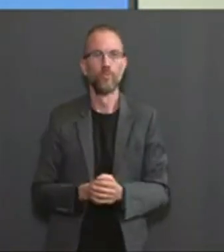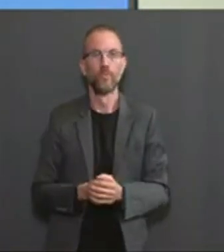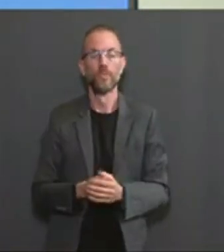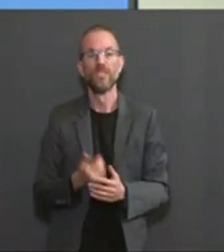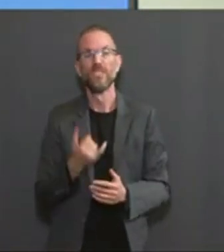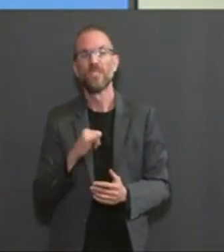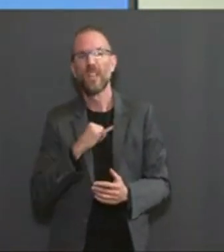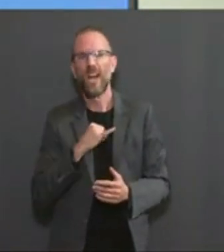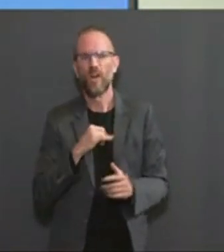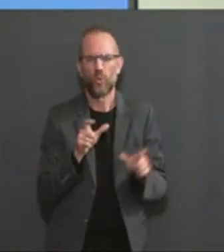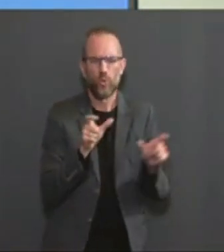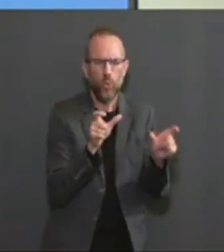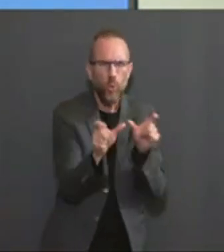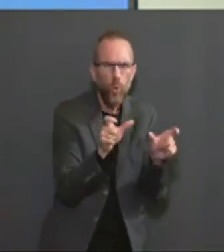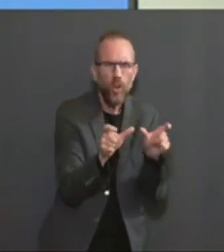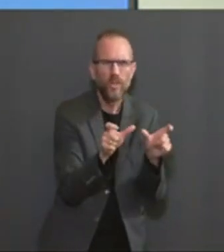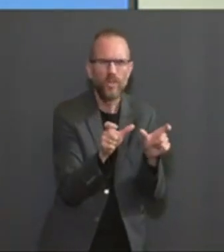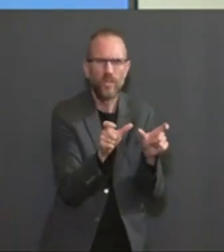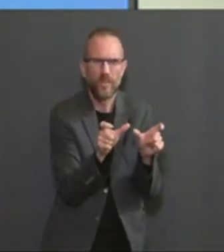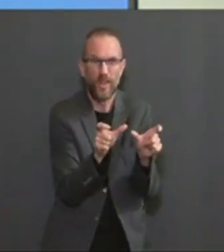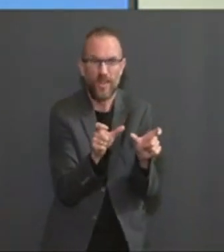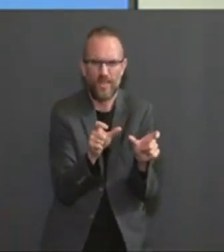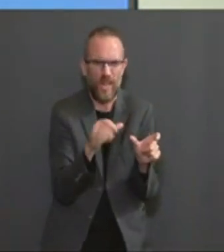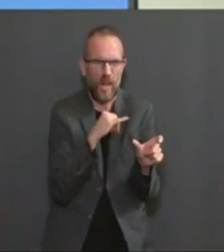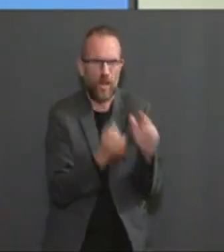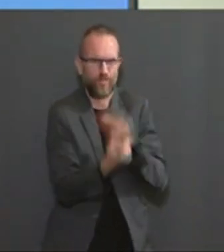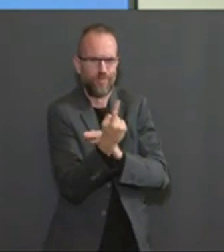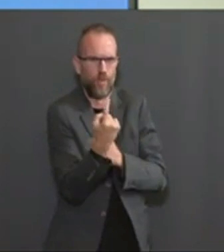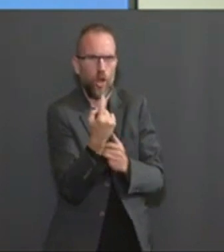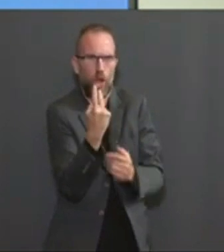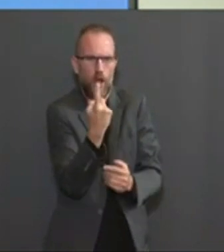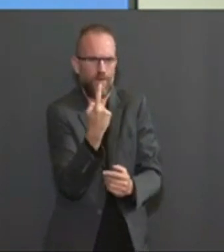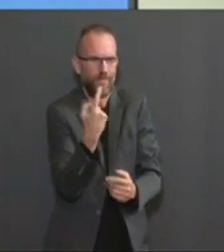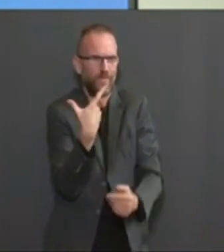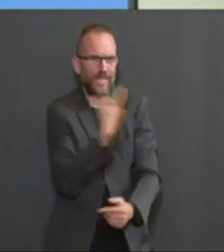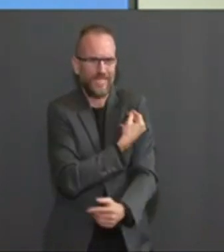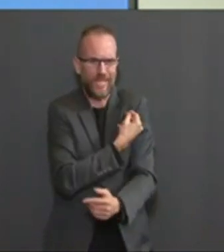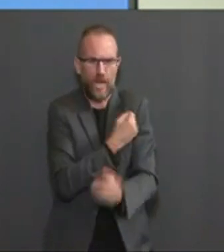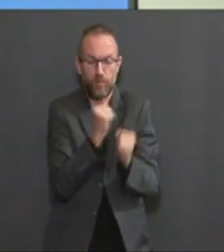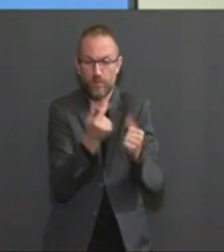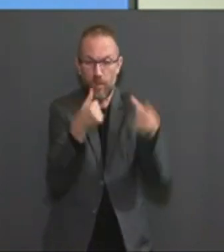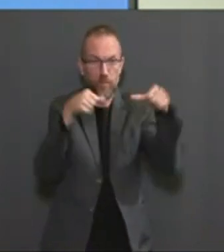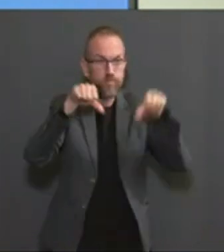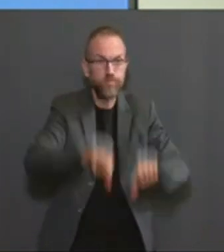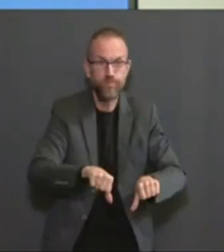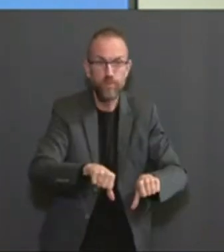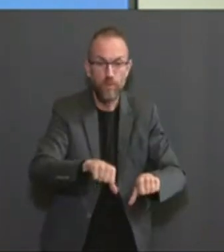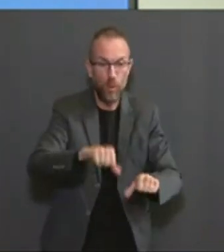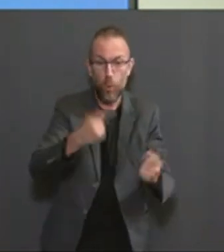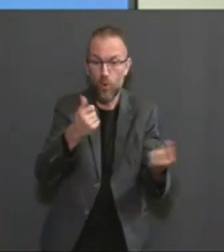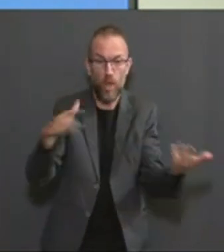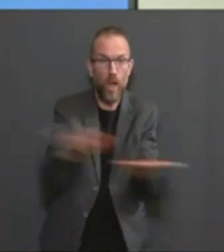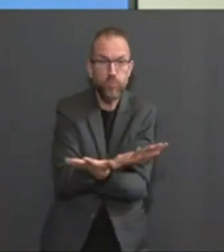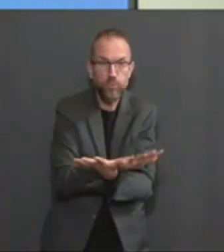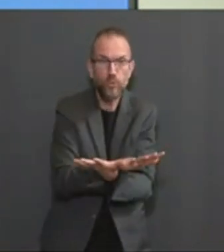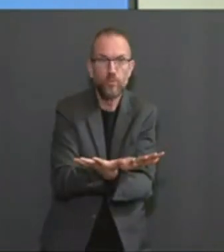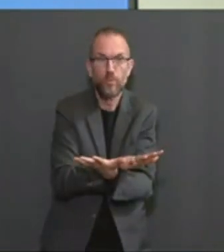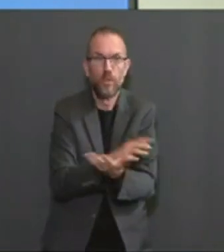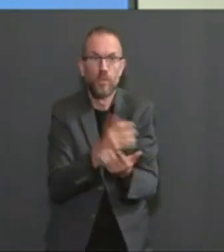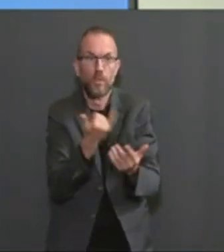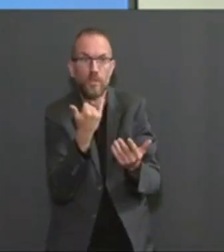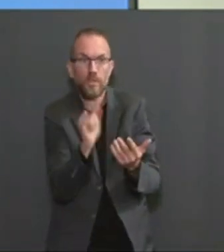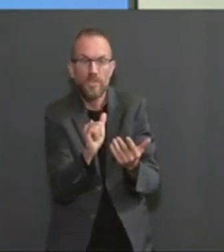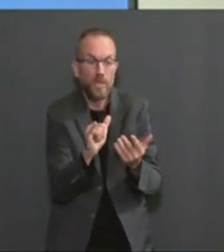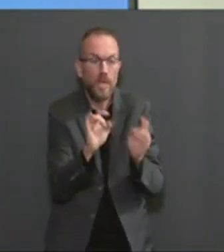contrôles, nous aurons assez de vaccins pour vacciner non seulement les groupes à risque, mais toutes les personnes dans la population